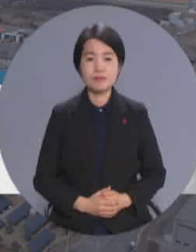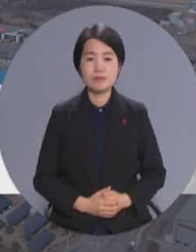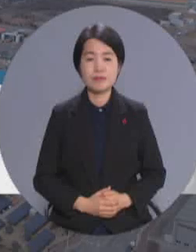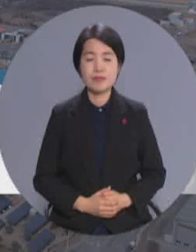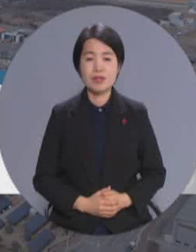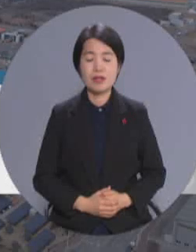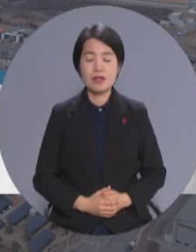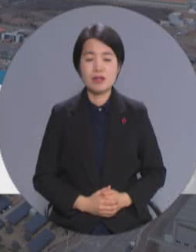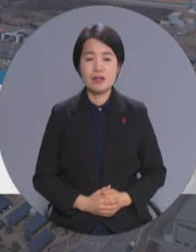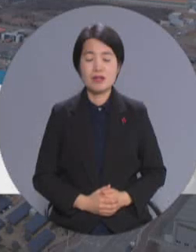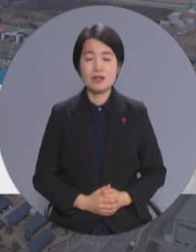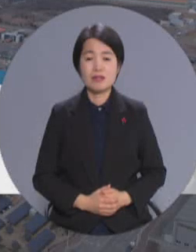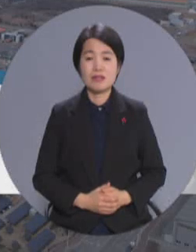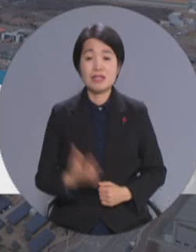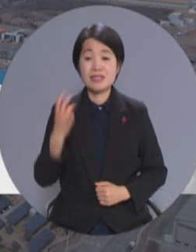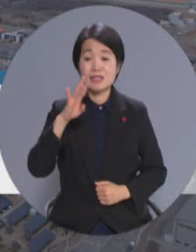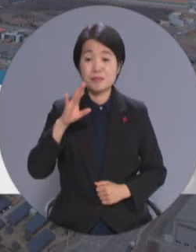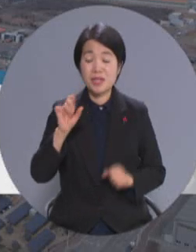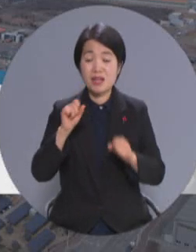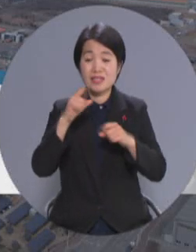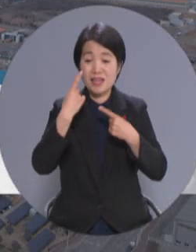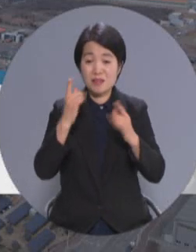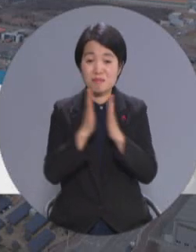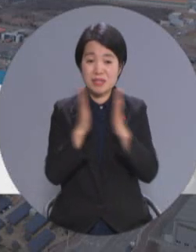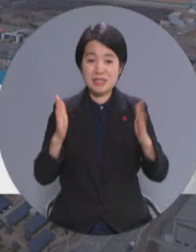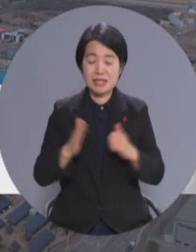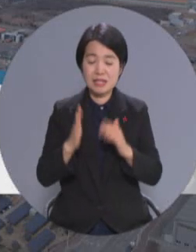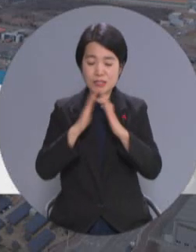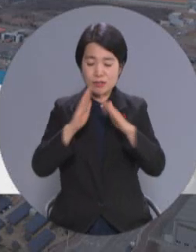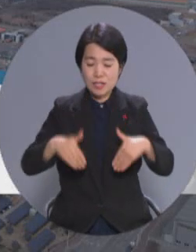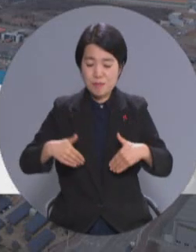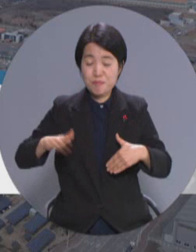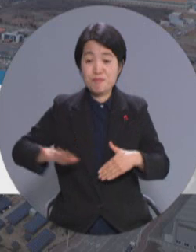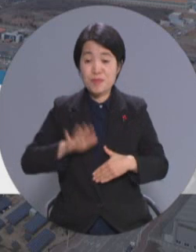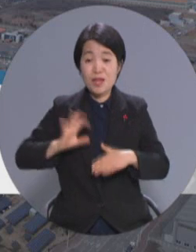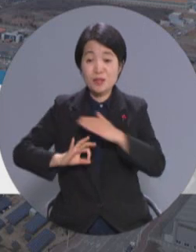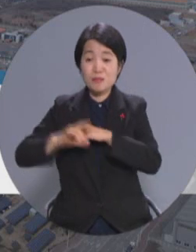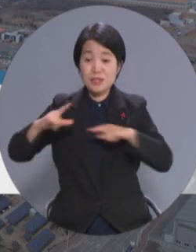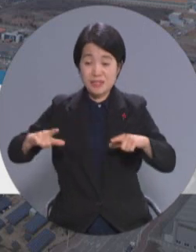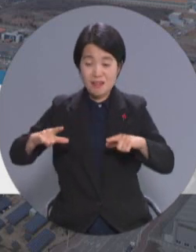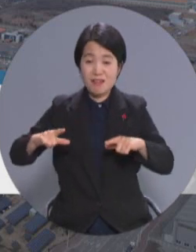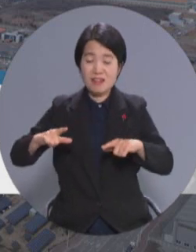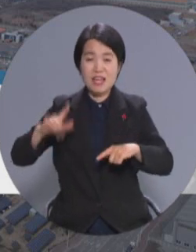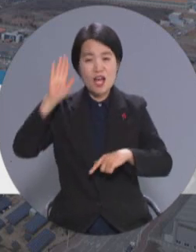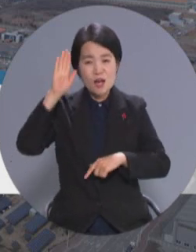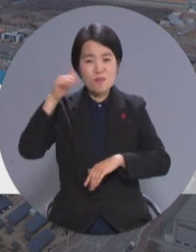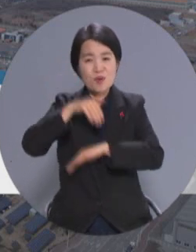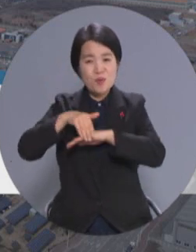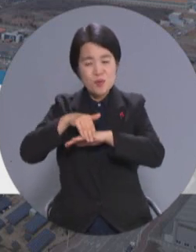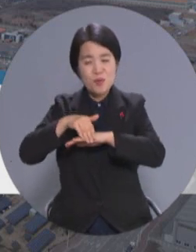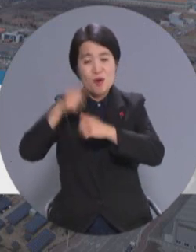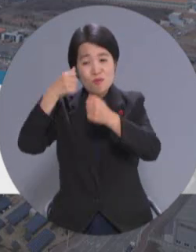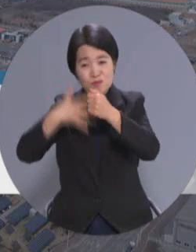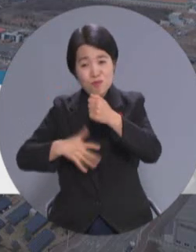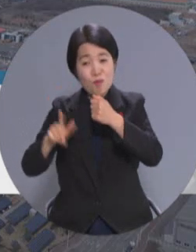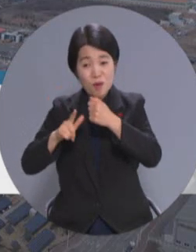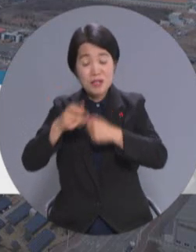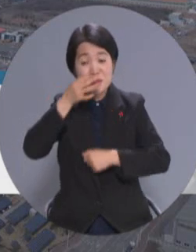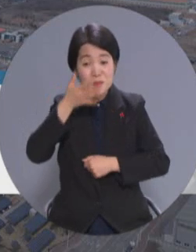새해를 맞아 전남 동부 자치단체들의 새해 비전과 전략을 살펴보는 기획보도. 오늘은 순천시